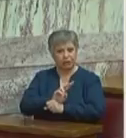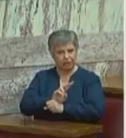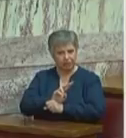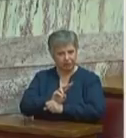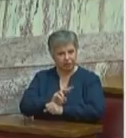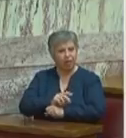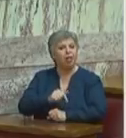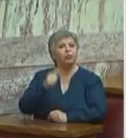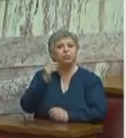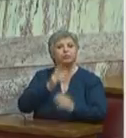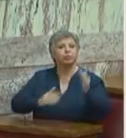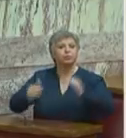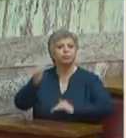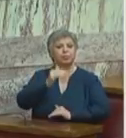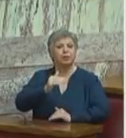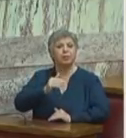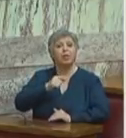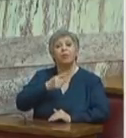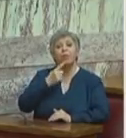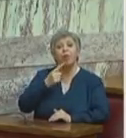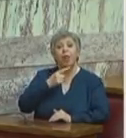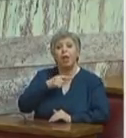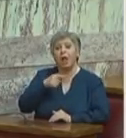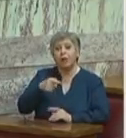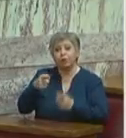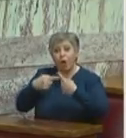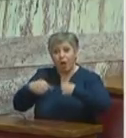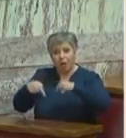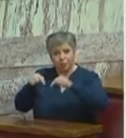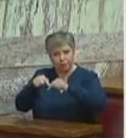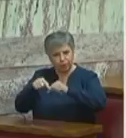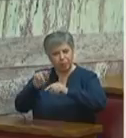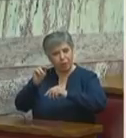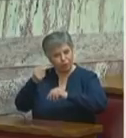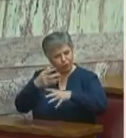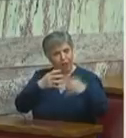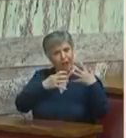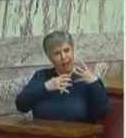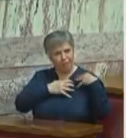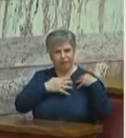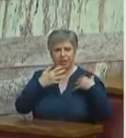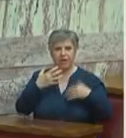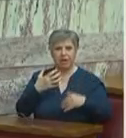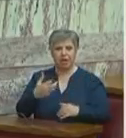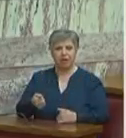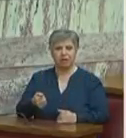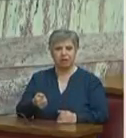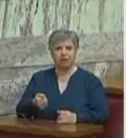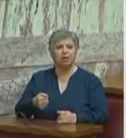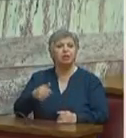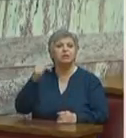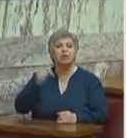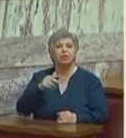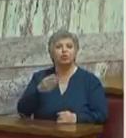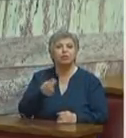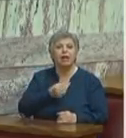τα ζητήματα για τα οποία θεωρεί ότι η αρμόδια είναι η Βουλή. Και κράτησε στη δικαιοσύνη ζητήματα στα οποία θεωρεί ότι είναι αρμόδια η